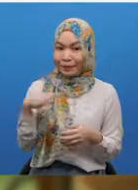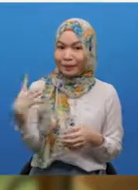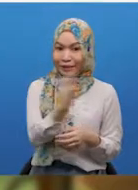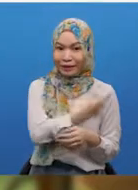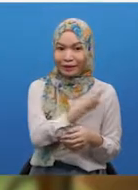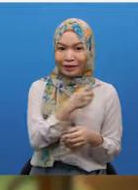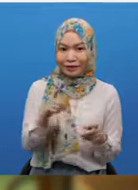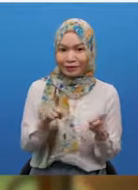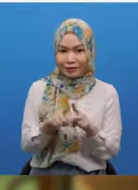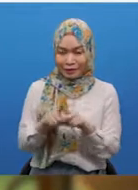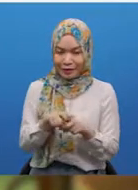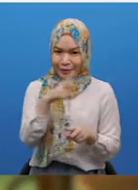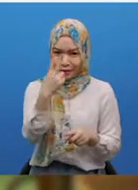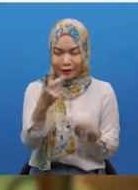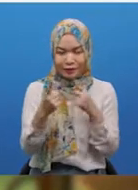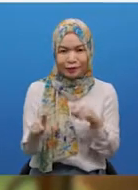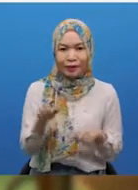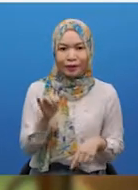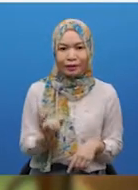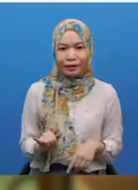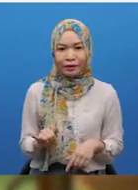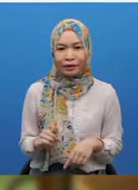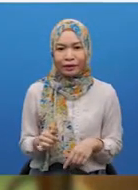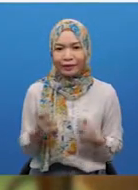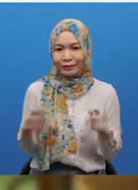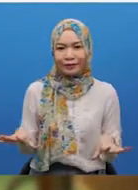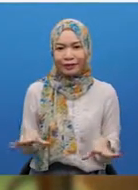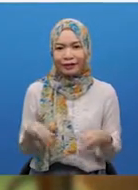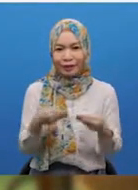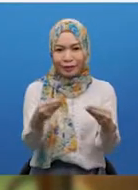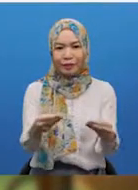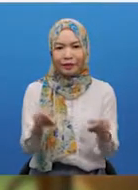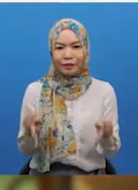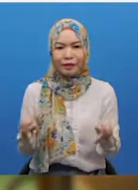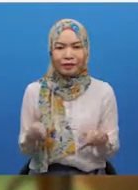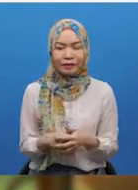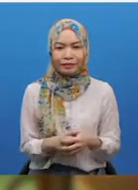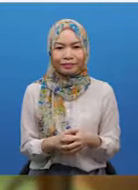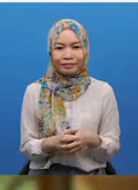Mari kita sama-sama semak jawapan yang telah diberikan oleh pelajar.